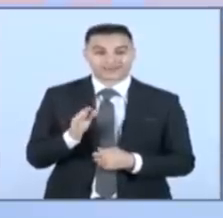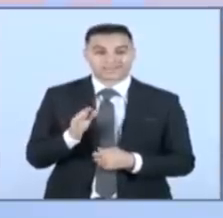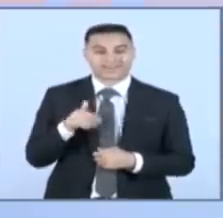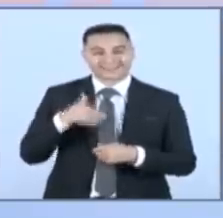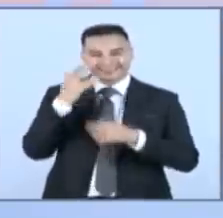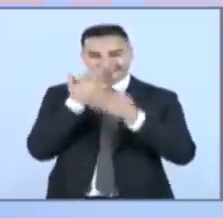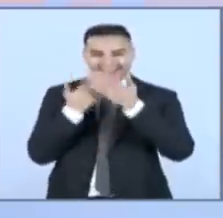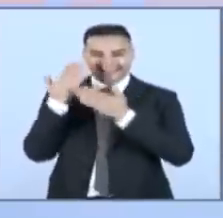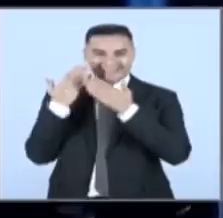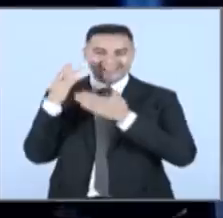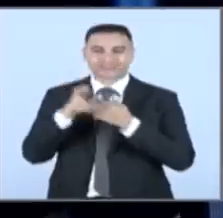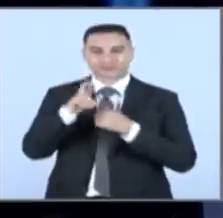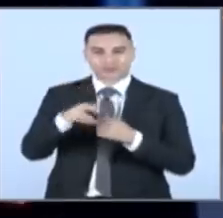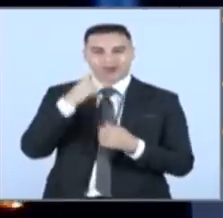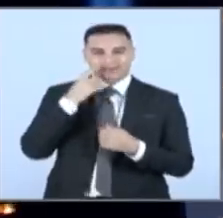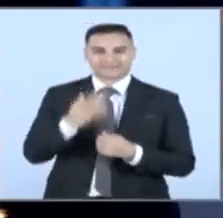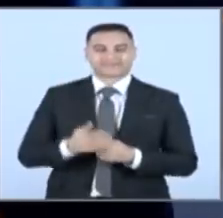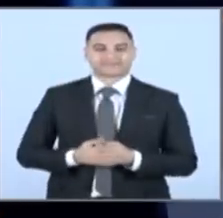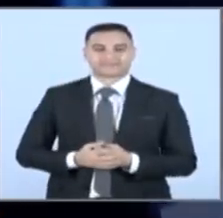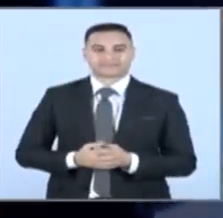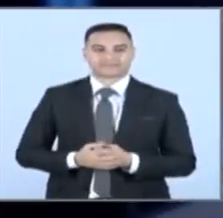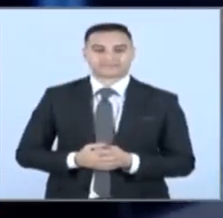سهل تاريخ، والسؤال هو